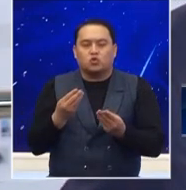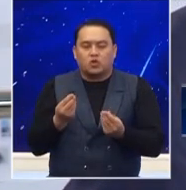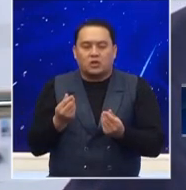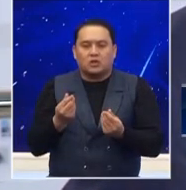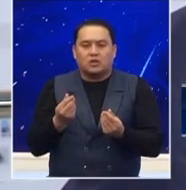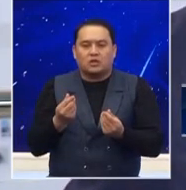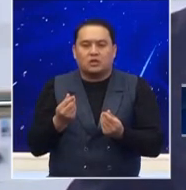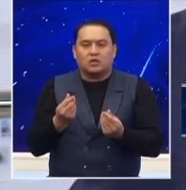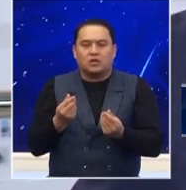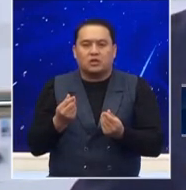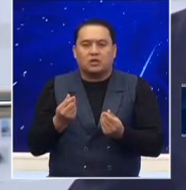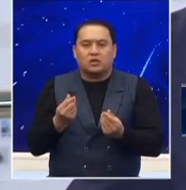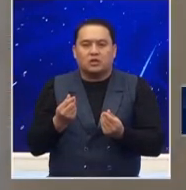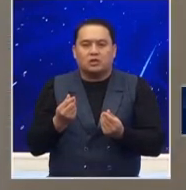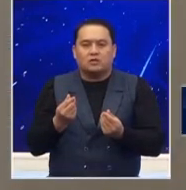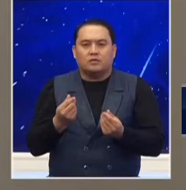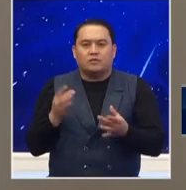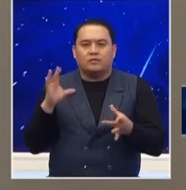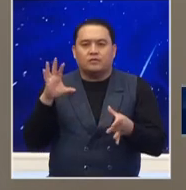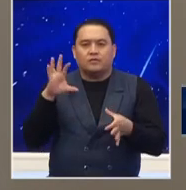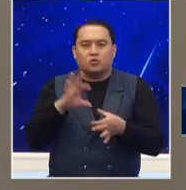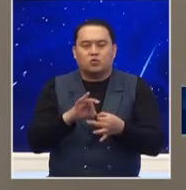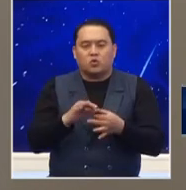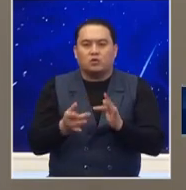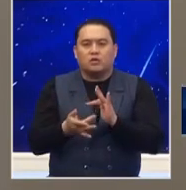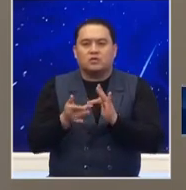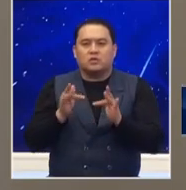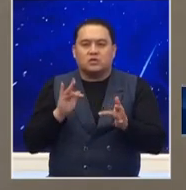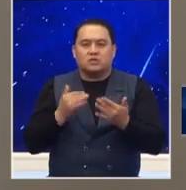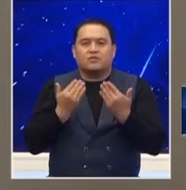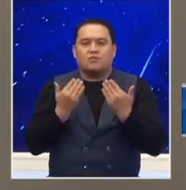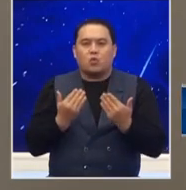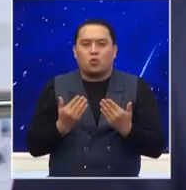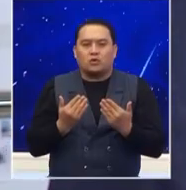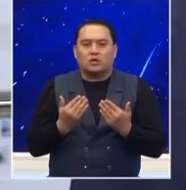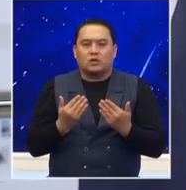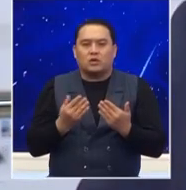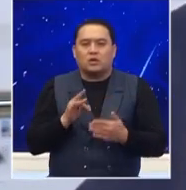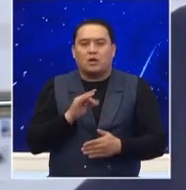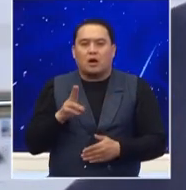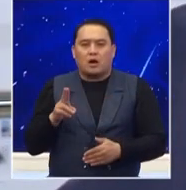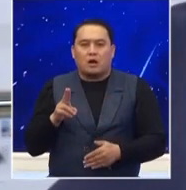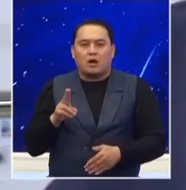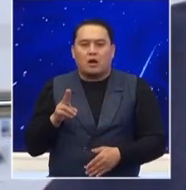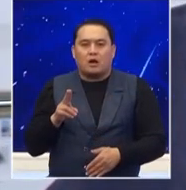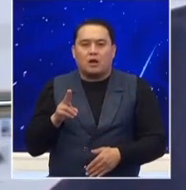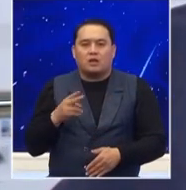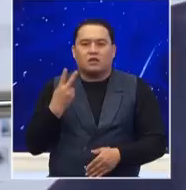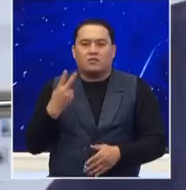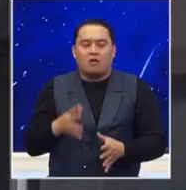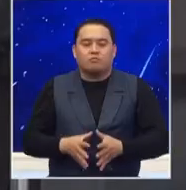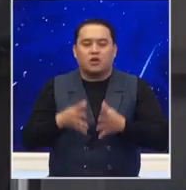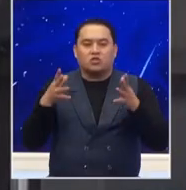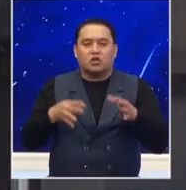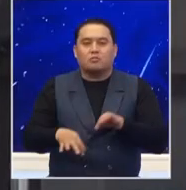свои собственные средства включают интернет населения. Ну, на сегодняшний день по республике есть 2 больших